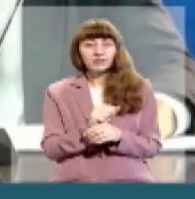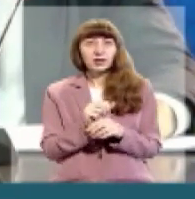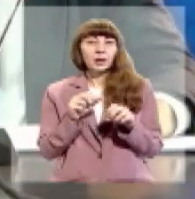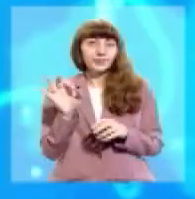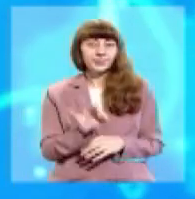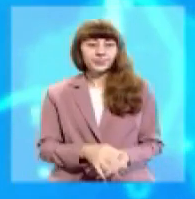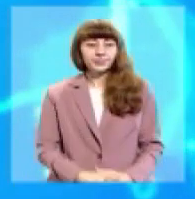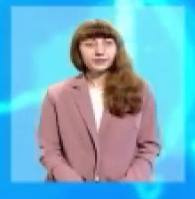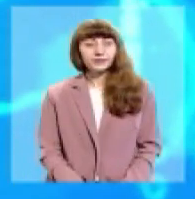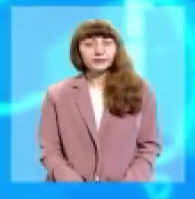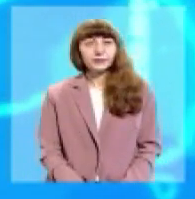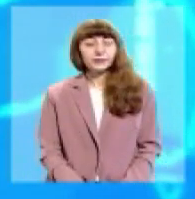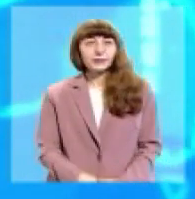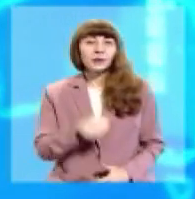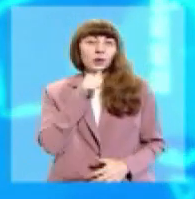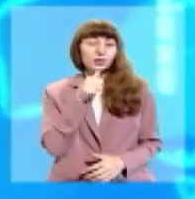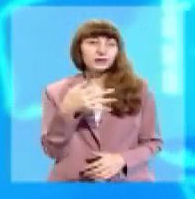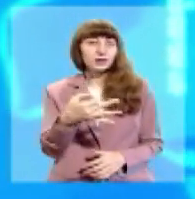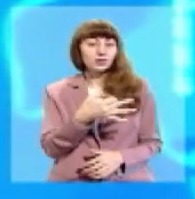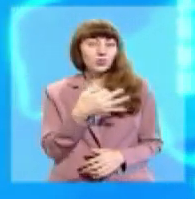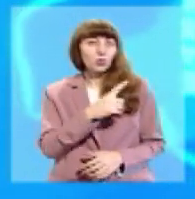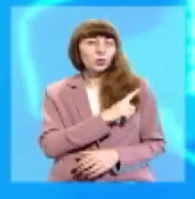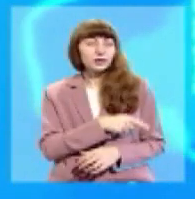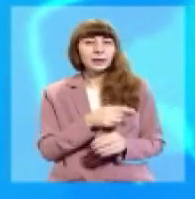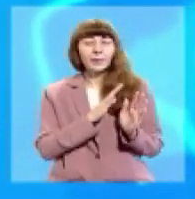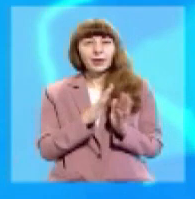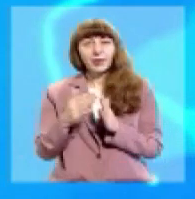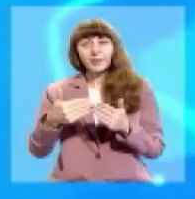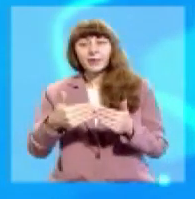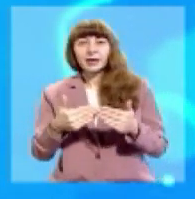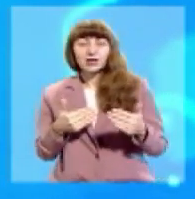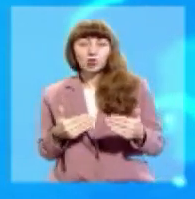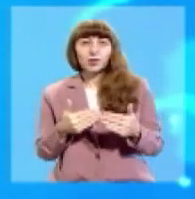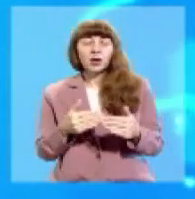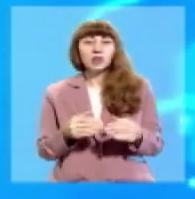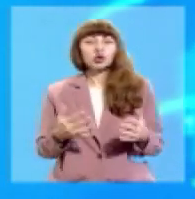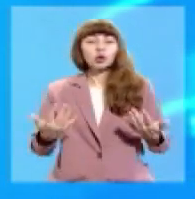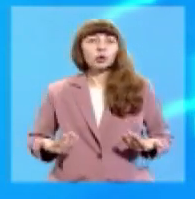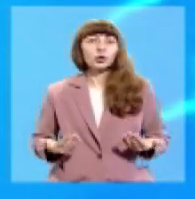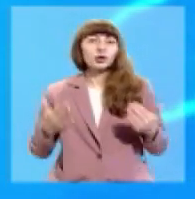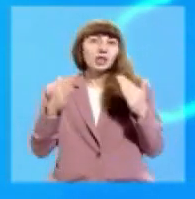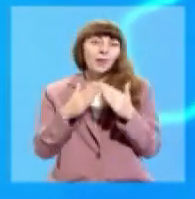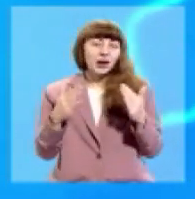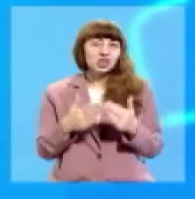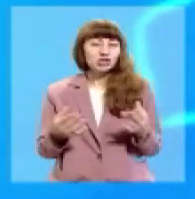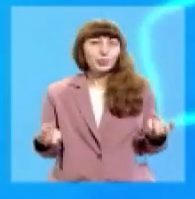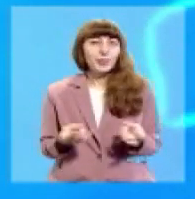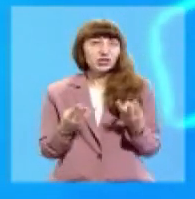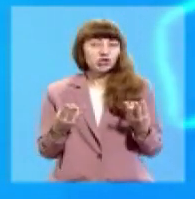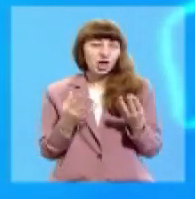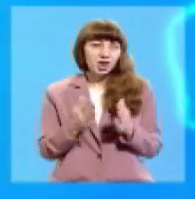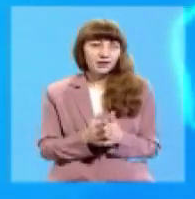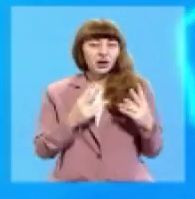телеарнасы. Қостанай облысында тұрмыстық өрттердің алдын алу шаралары күшейтілді. Осыған орай төтенше жағдайлар